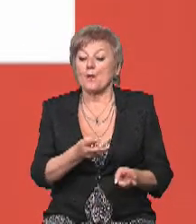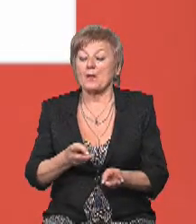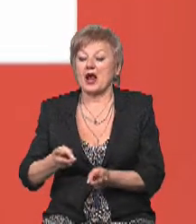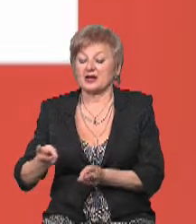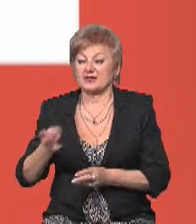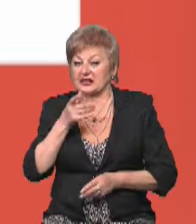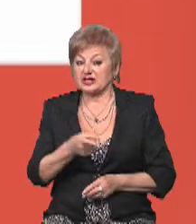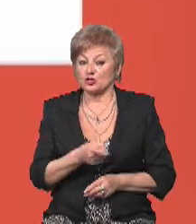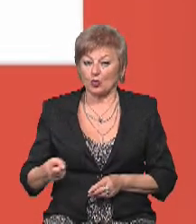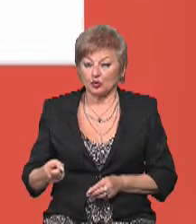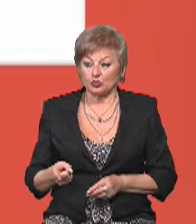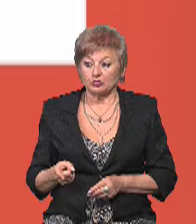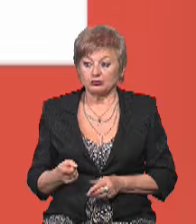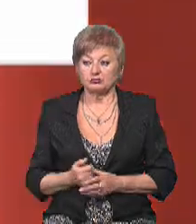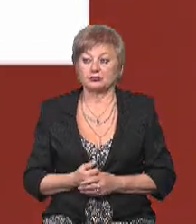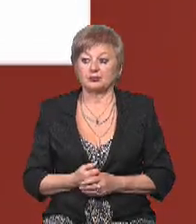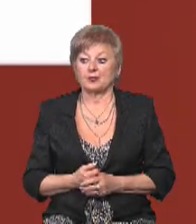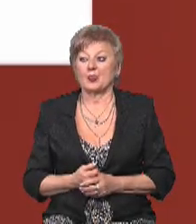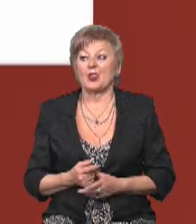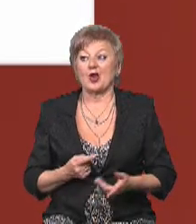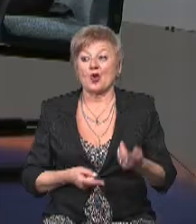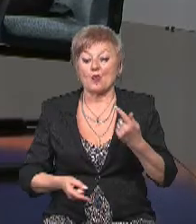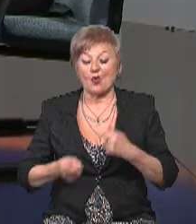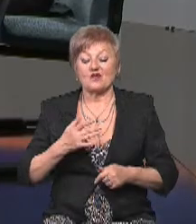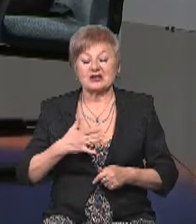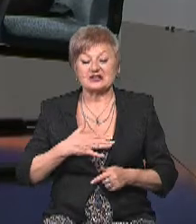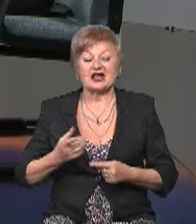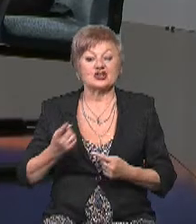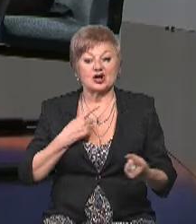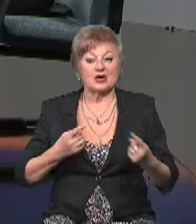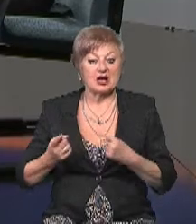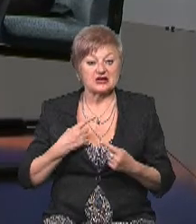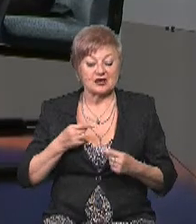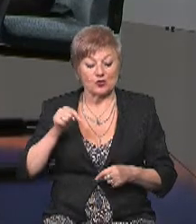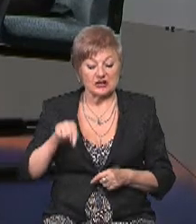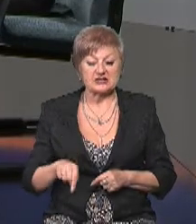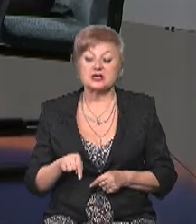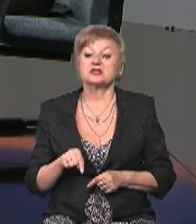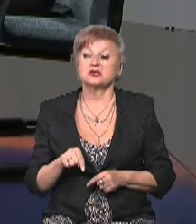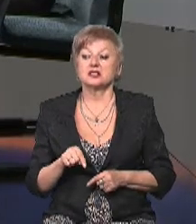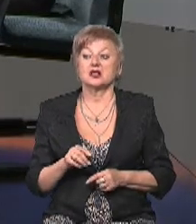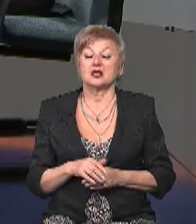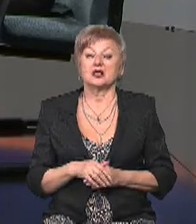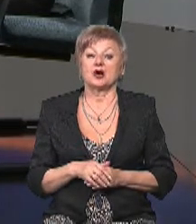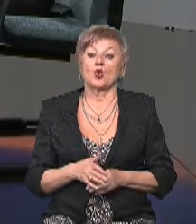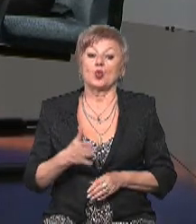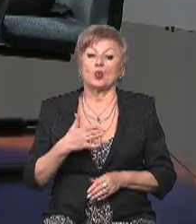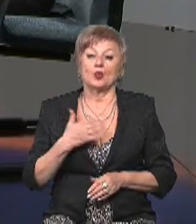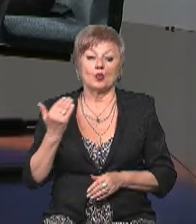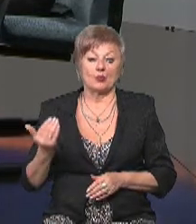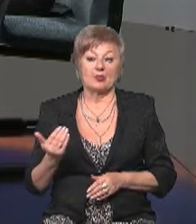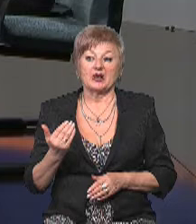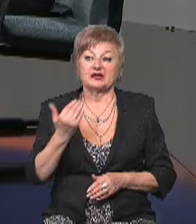сезону. І повертаючись до нашої розмови у студії, у мене до